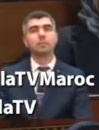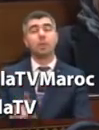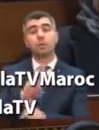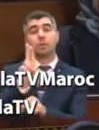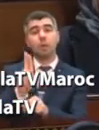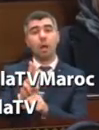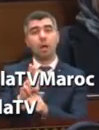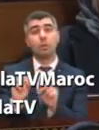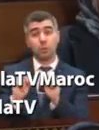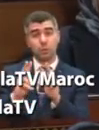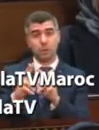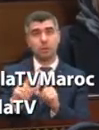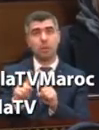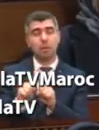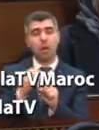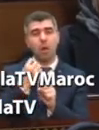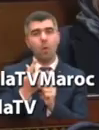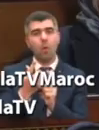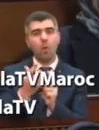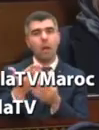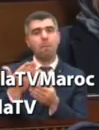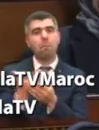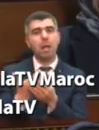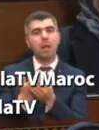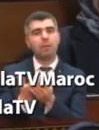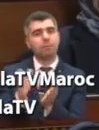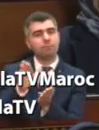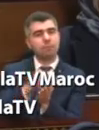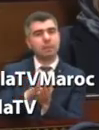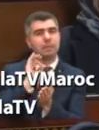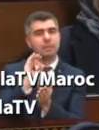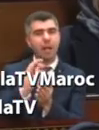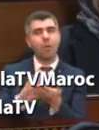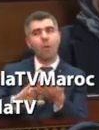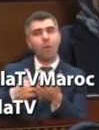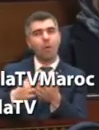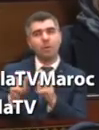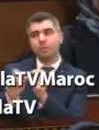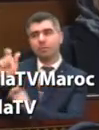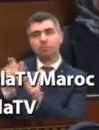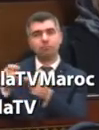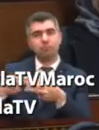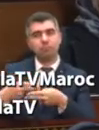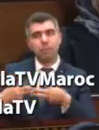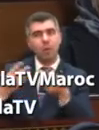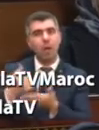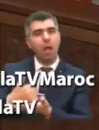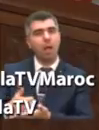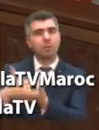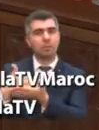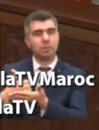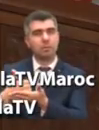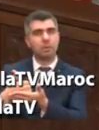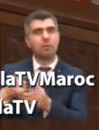نسألكم هل من حل لطي ملف الأساتذة أطر الأكاديميات حل يرضي جميع الأطراف وينقذ